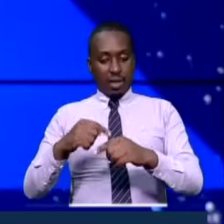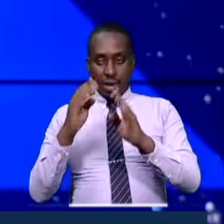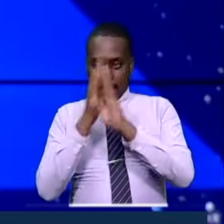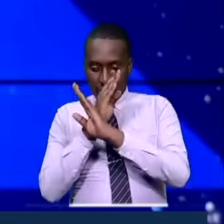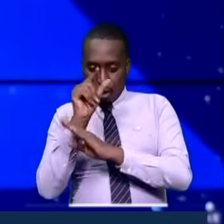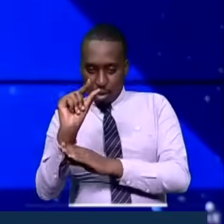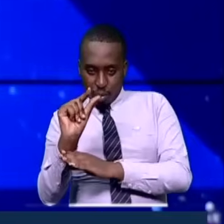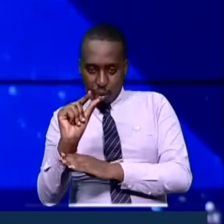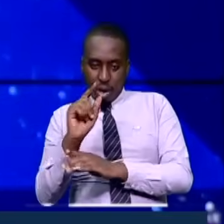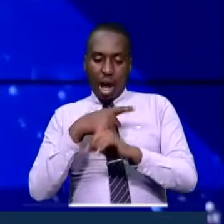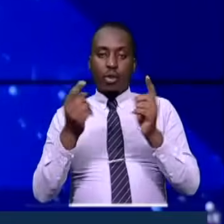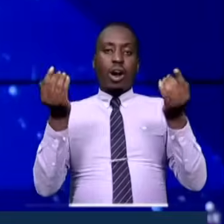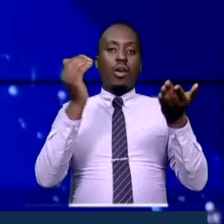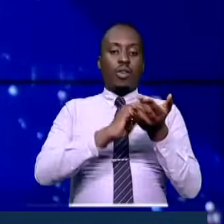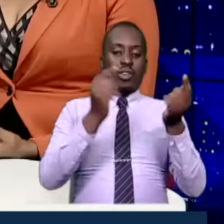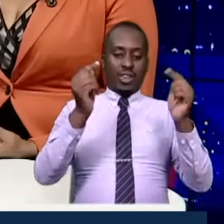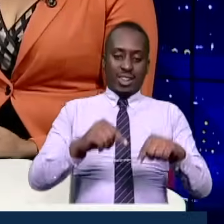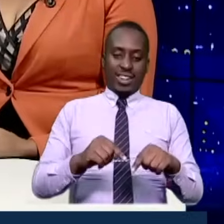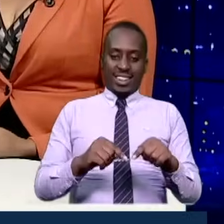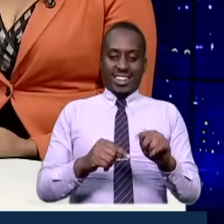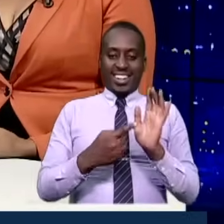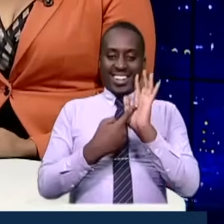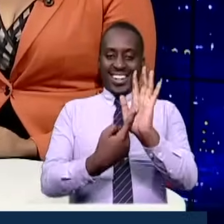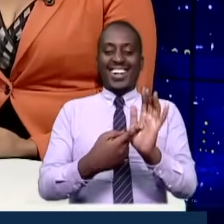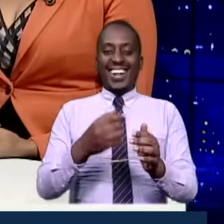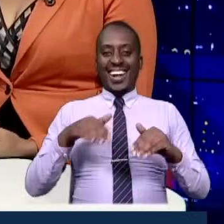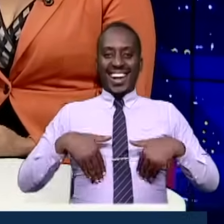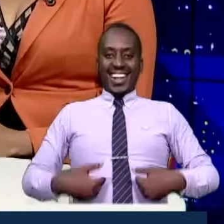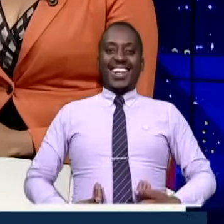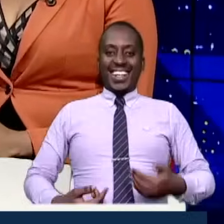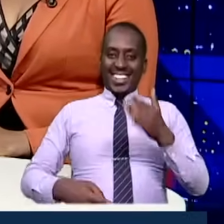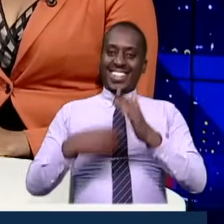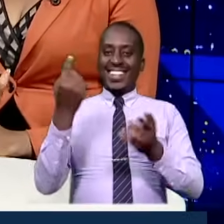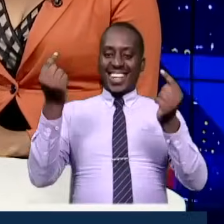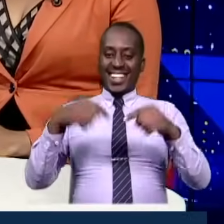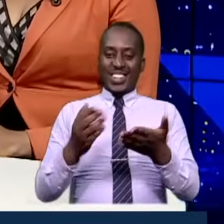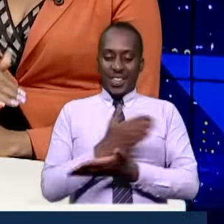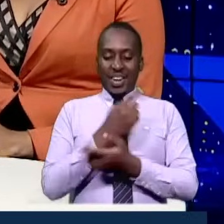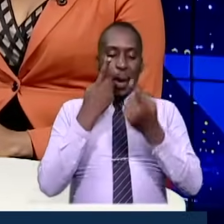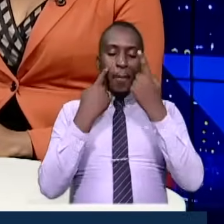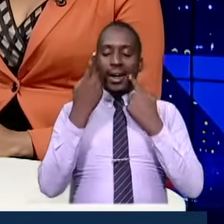ku kananiro ko nyuma y'igihe kakagaruka ako wiguma ku kantu k'akananiro iyi insinzi yaje ihanagura